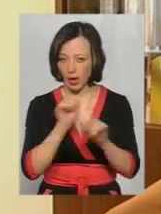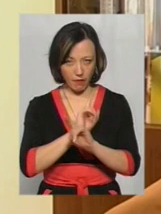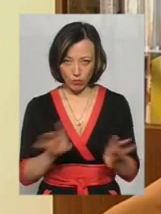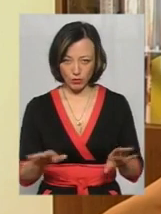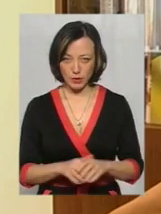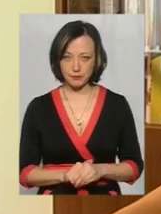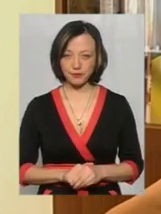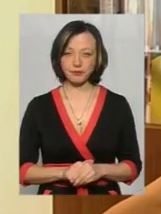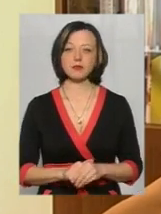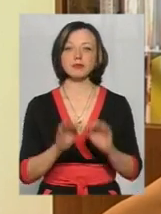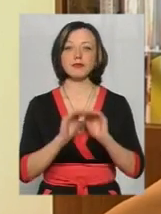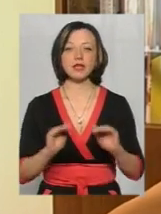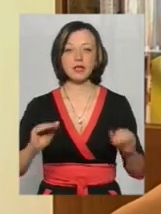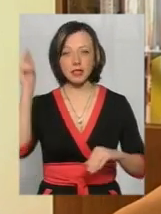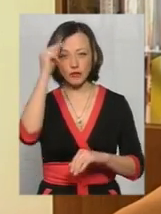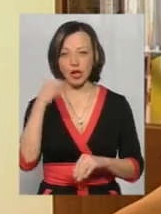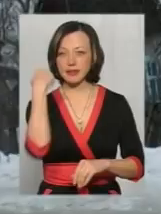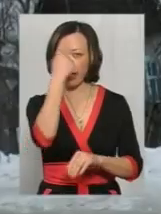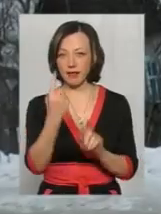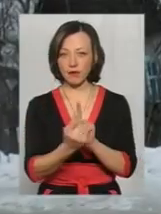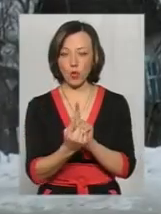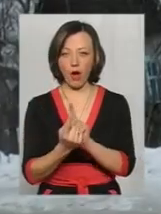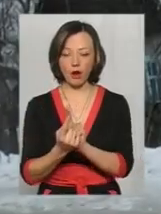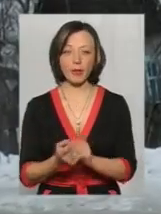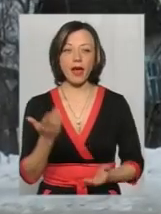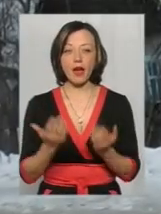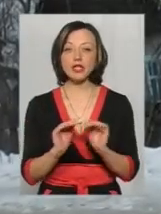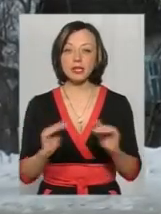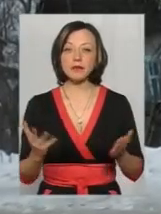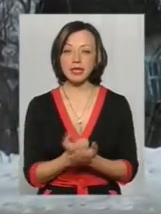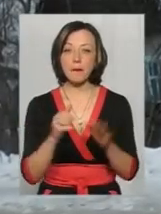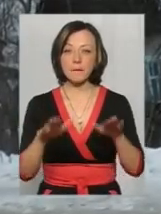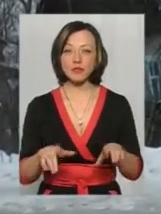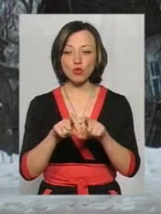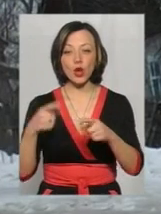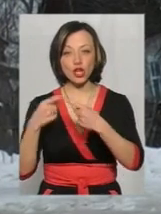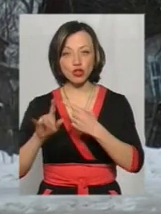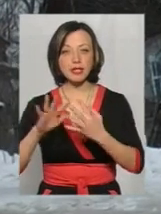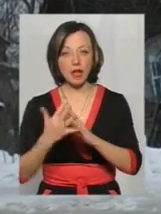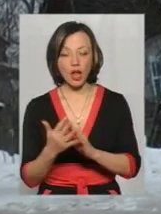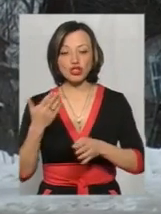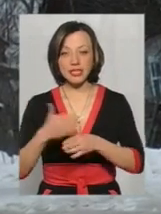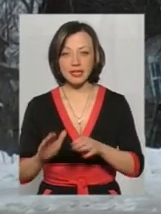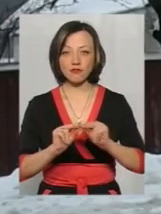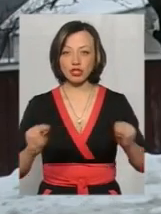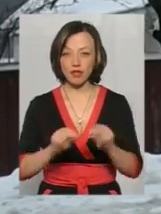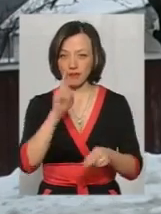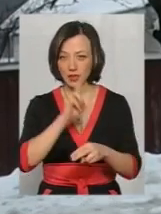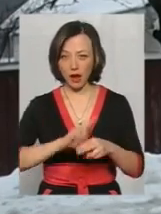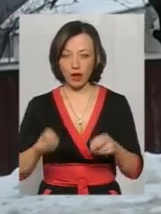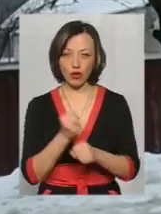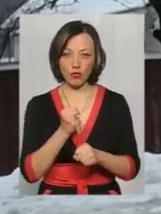буде. Діти навчаються індивідуально. Якщо дітям знайдеться місце у школі іншого села, то частина освітян втратять